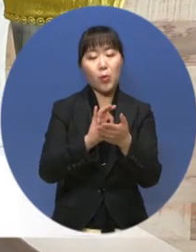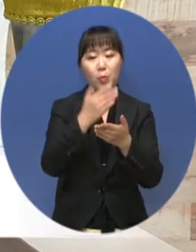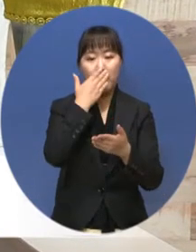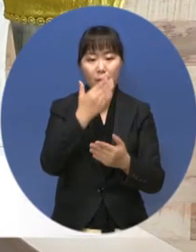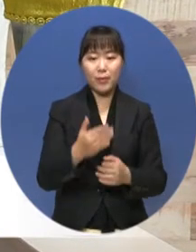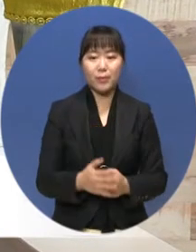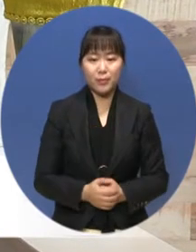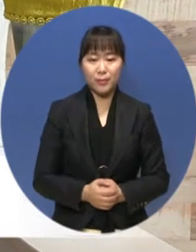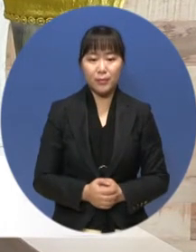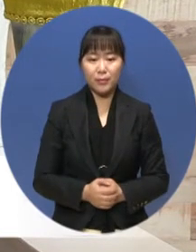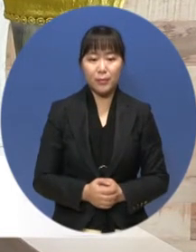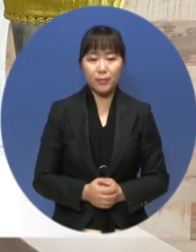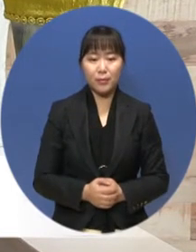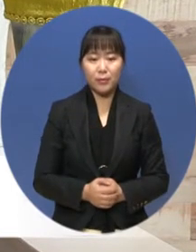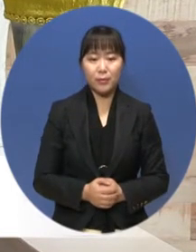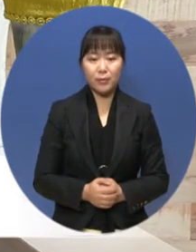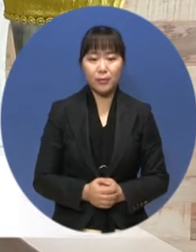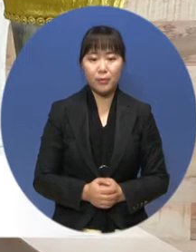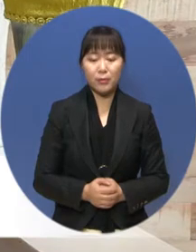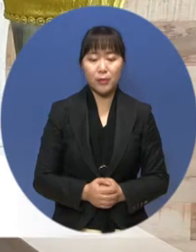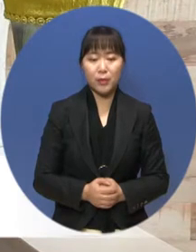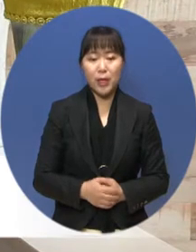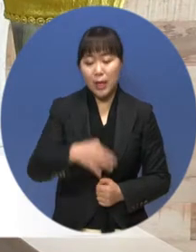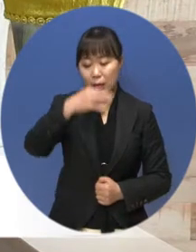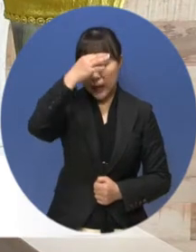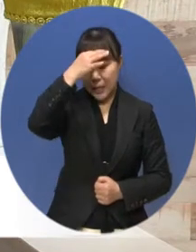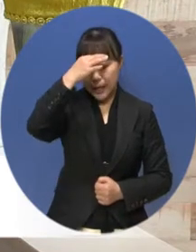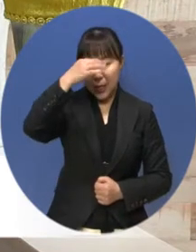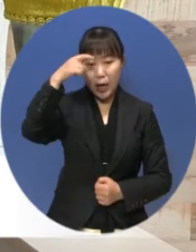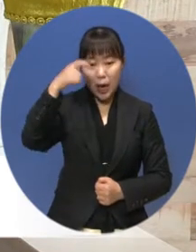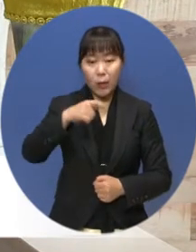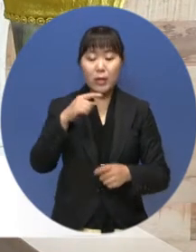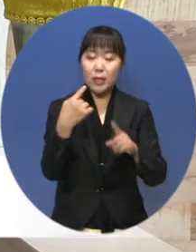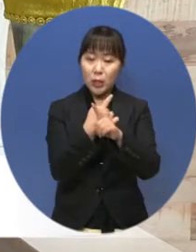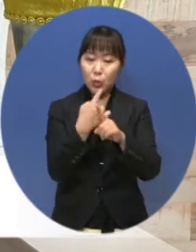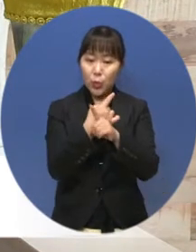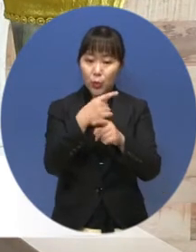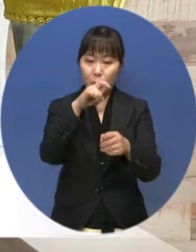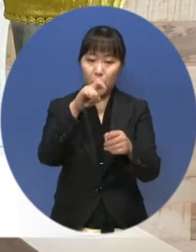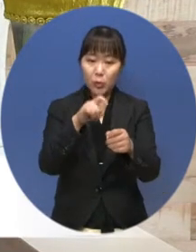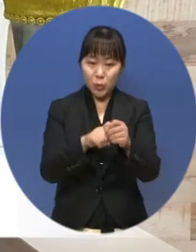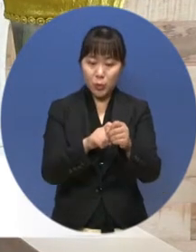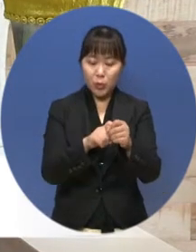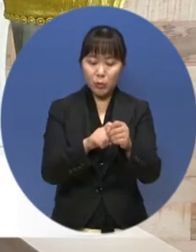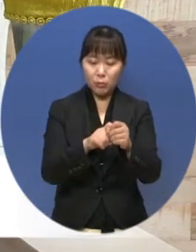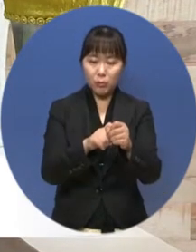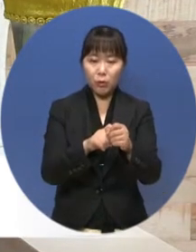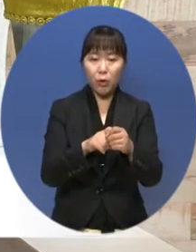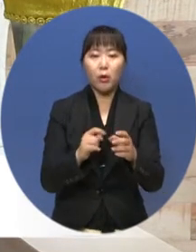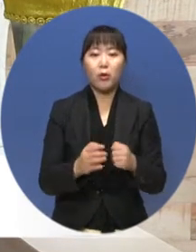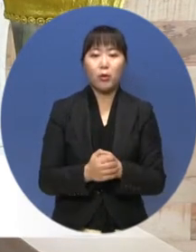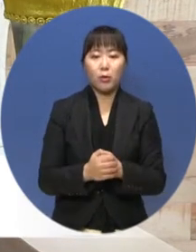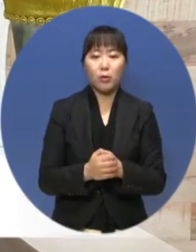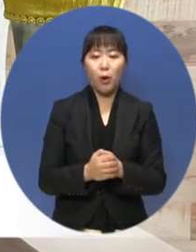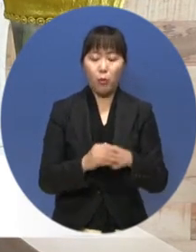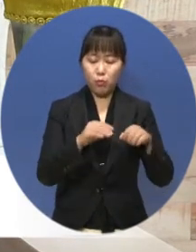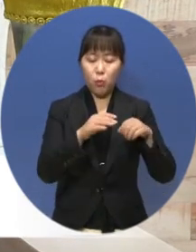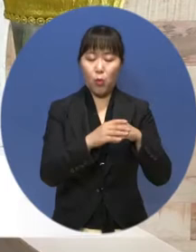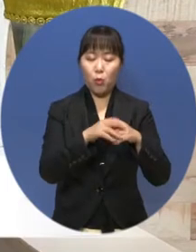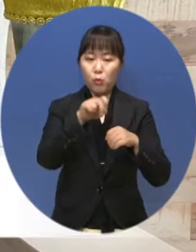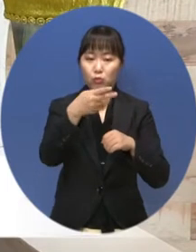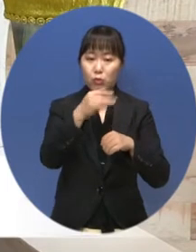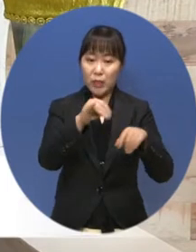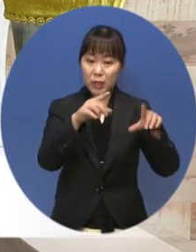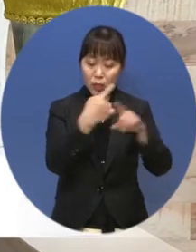이용을 할 수가 있고, 또 이제 기능 강화 치료를 목적으로 해서